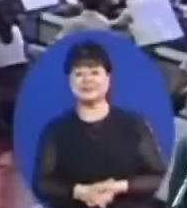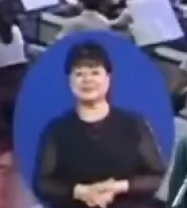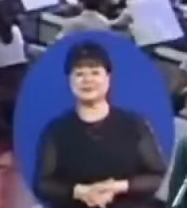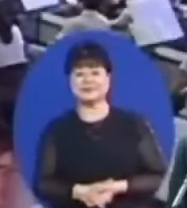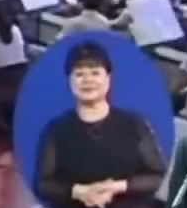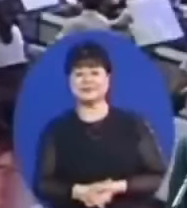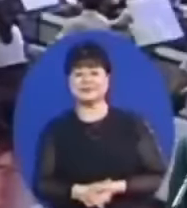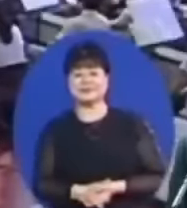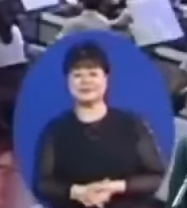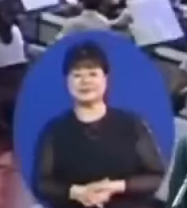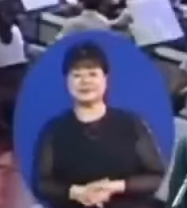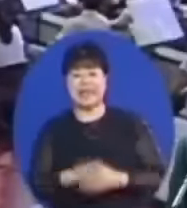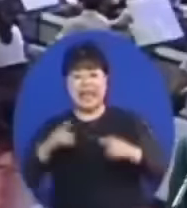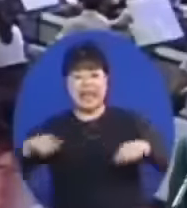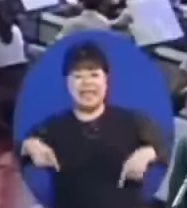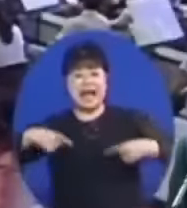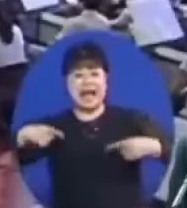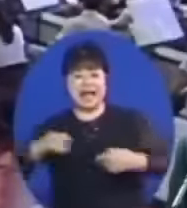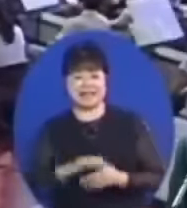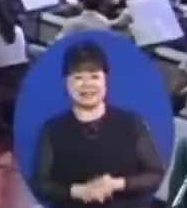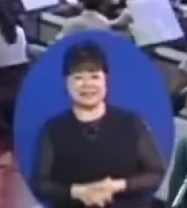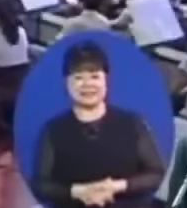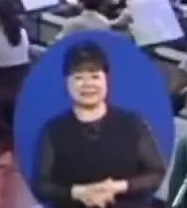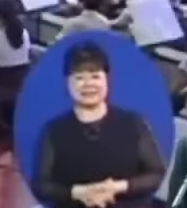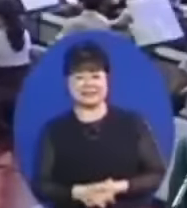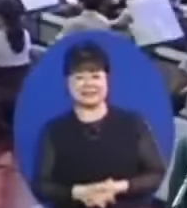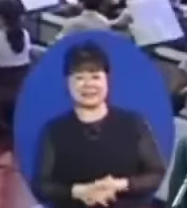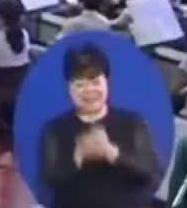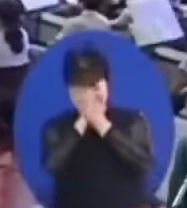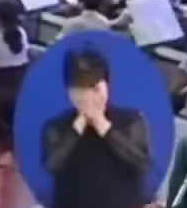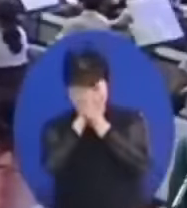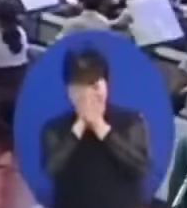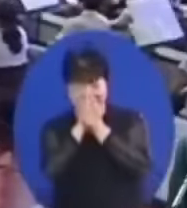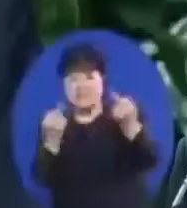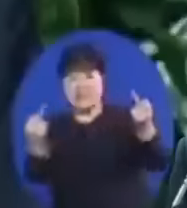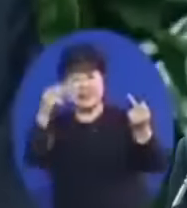엘리야가 비가 와달라고 기도할 때 갈멜산에서